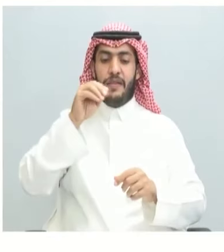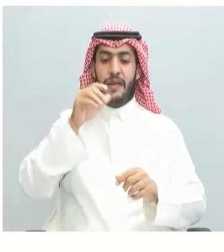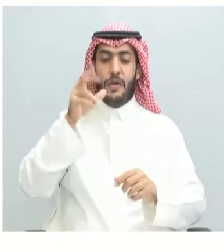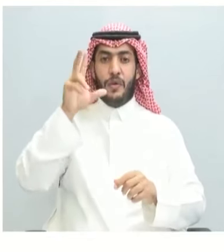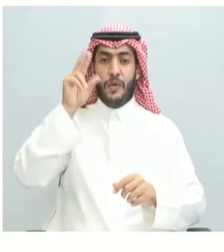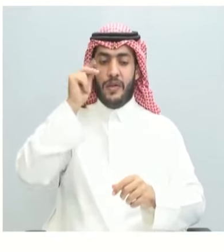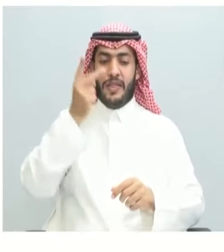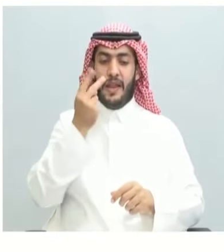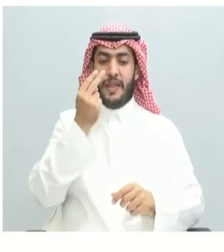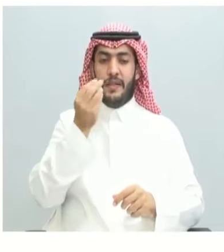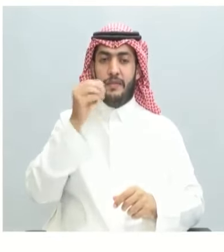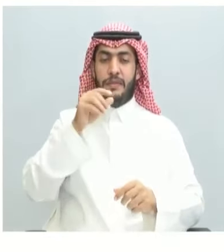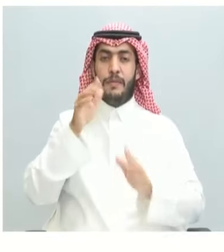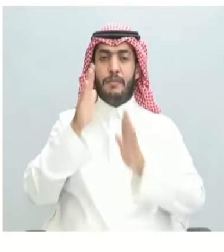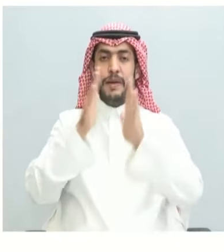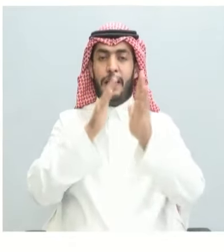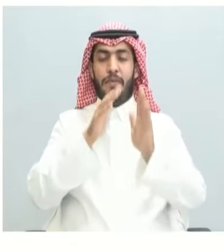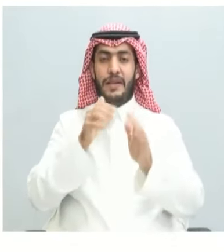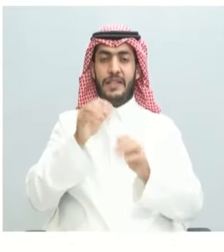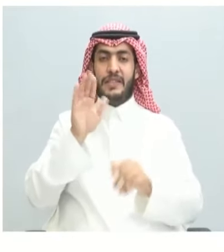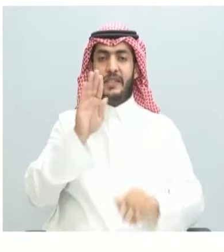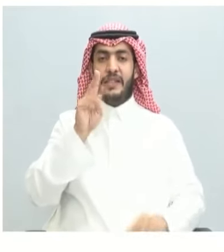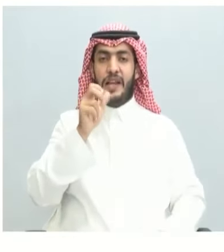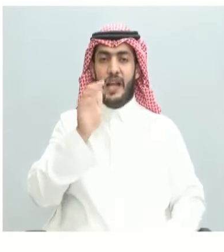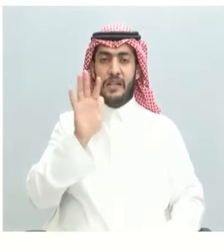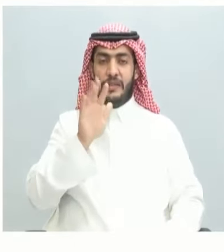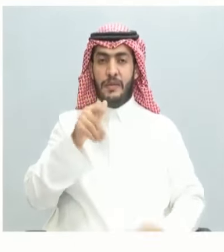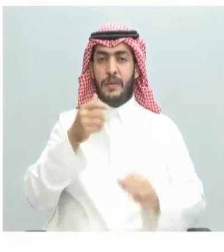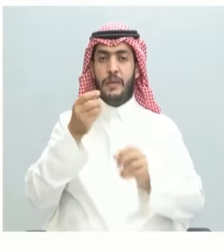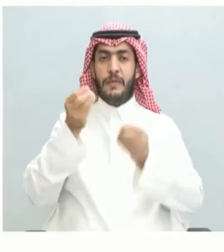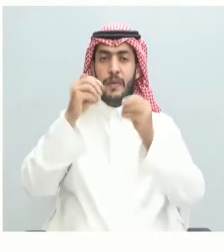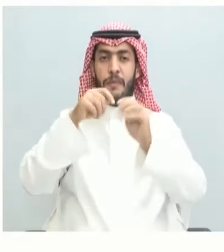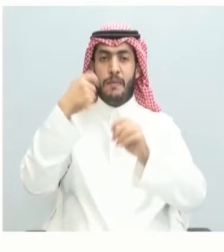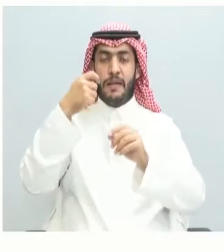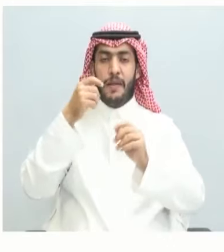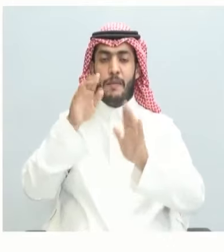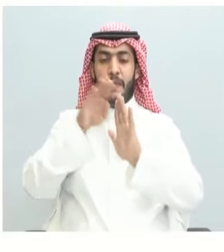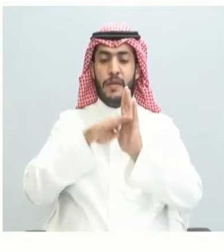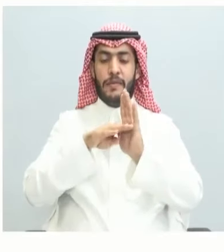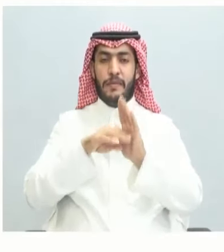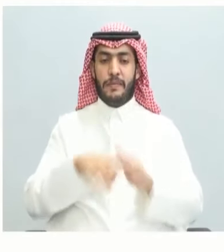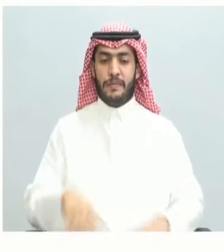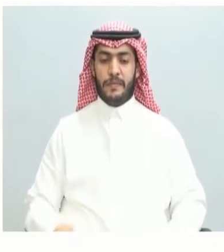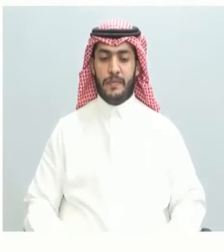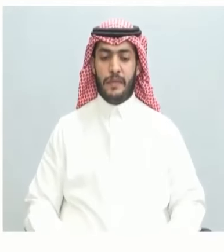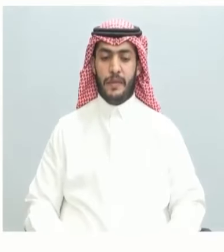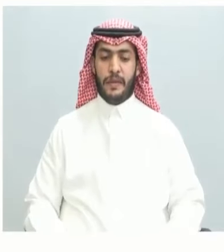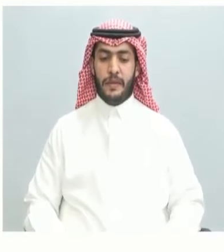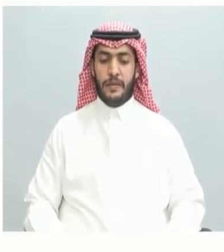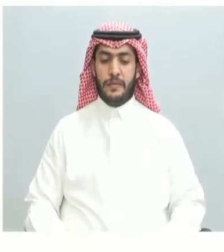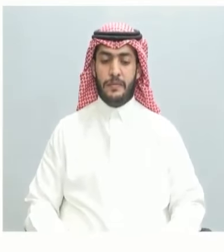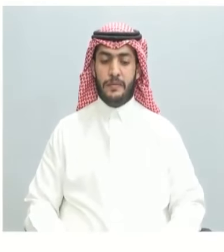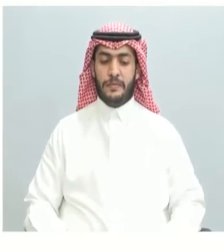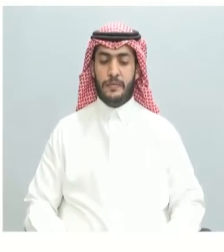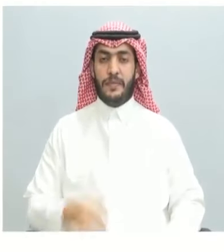رقم 2 من مكتبه سكراتش وبعدها نقوم باضافه مقطع برمجي لتنفيذ التالي